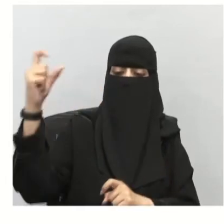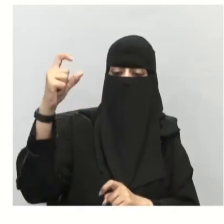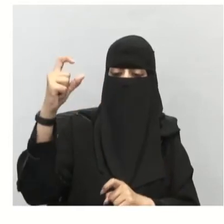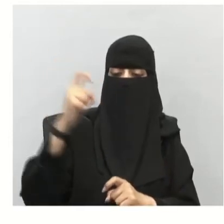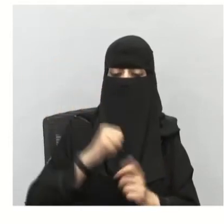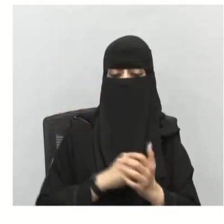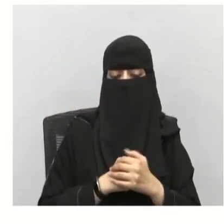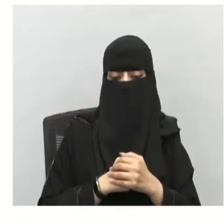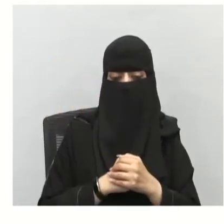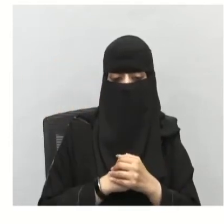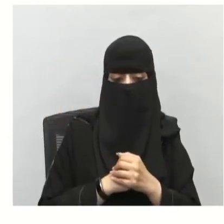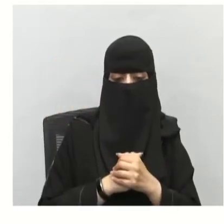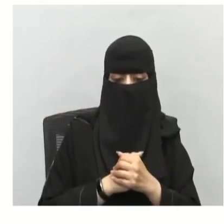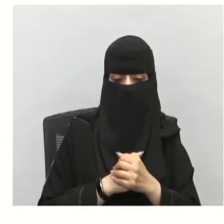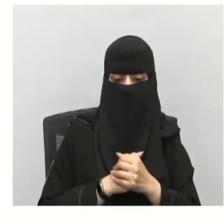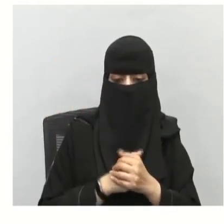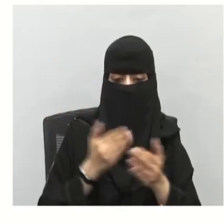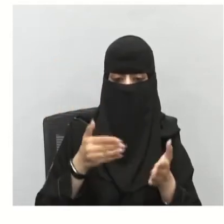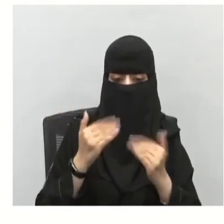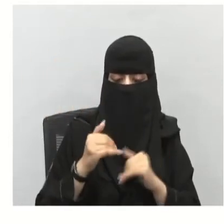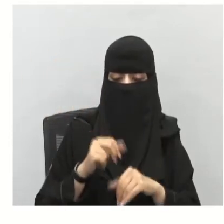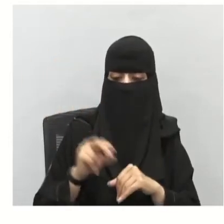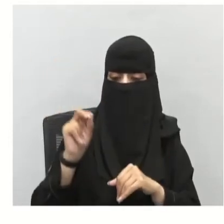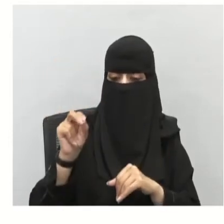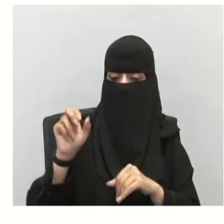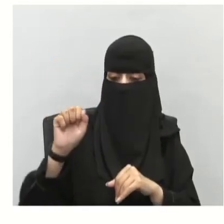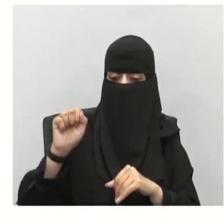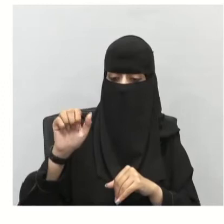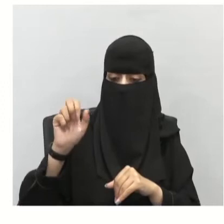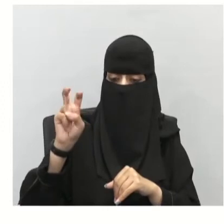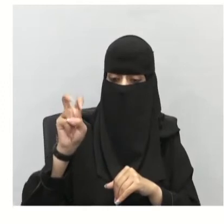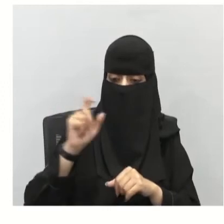أحسنتم يا رائعين، نوعها قمرية. قصة،